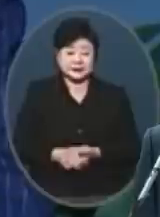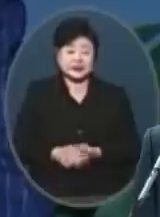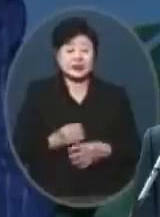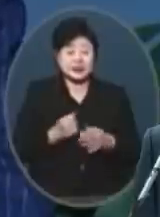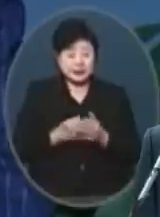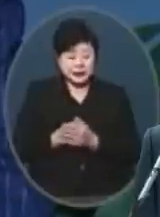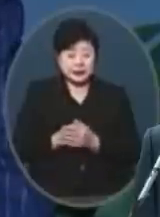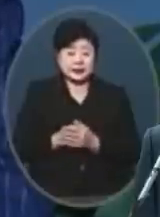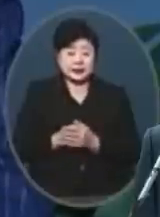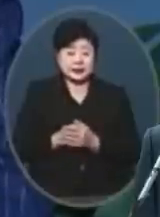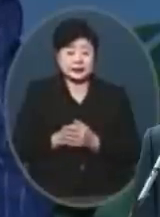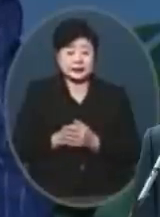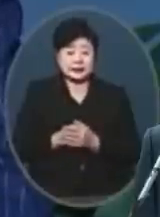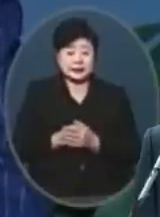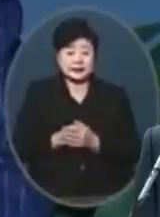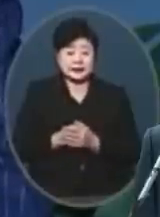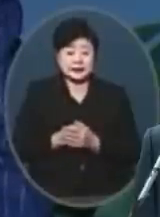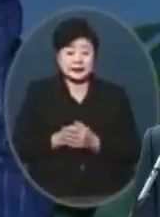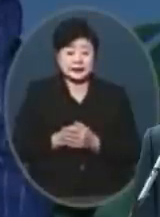그러므로